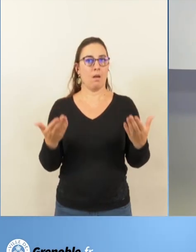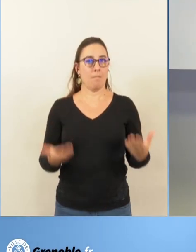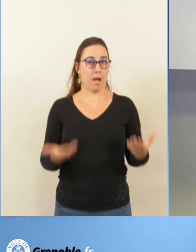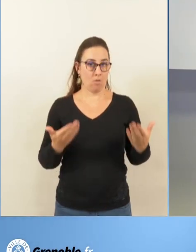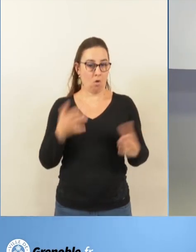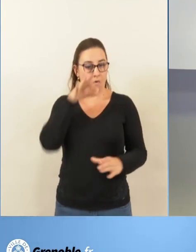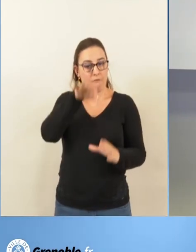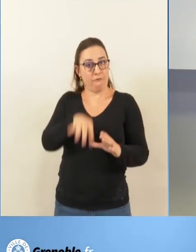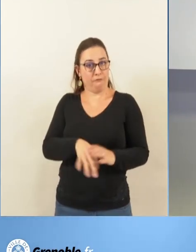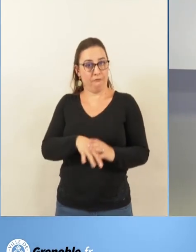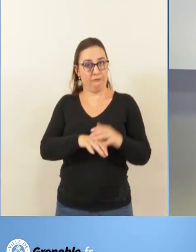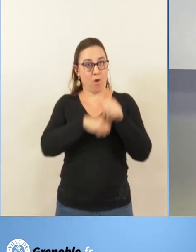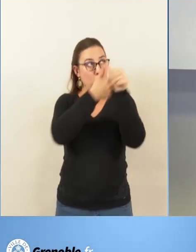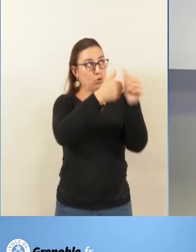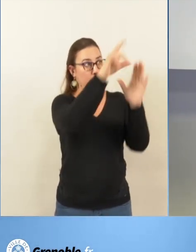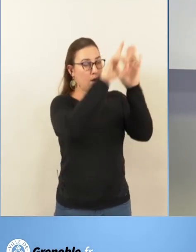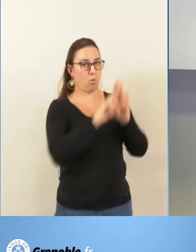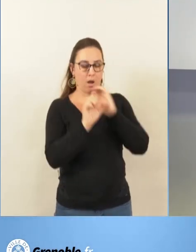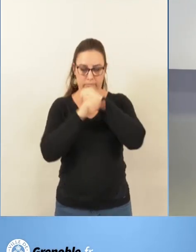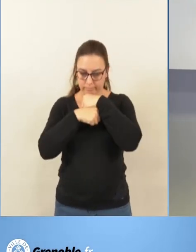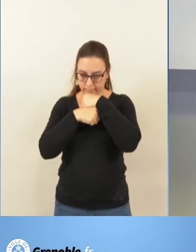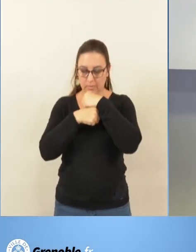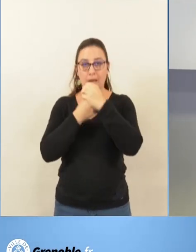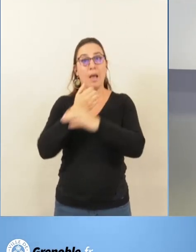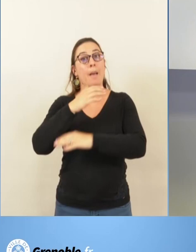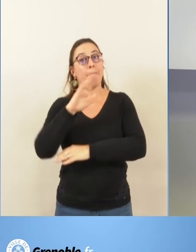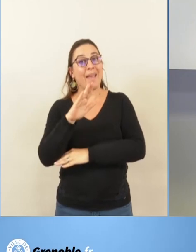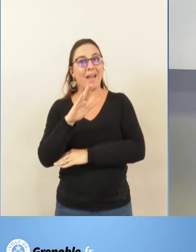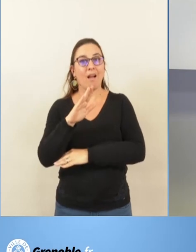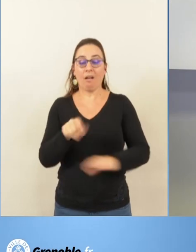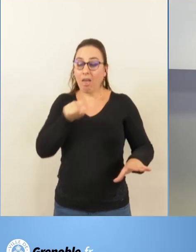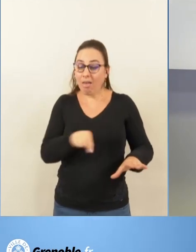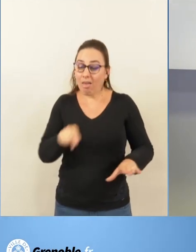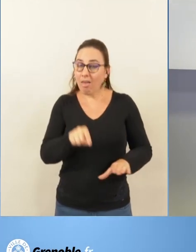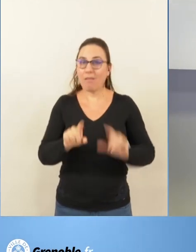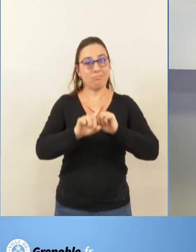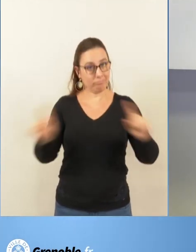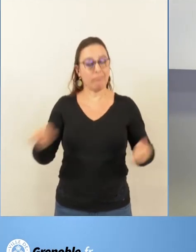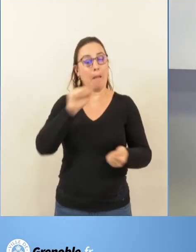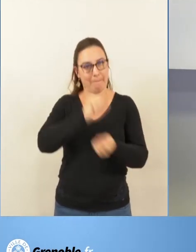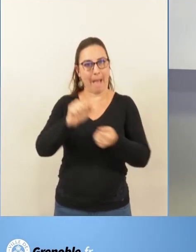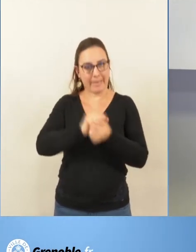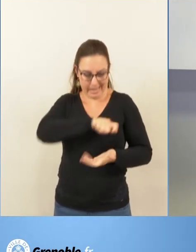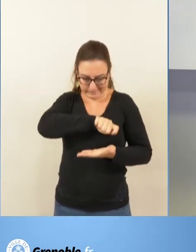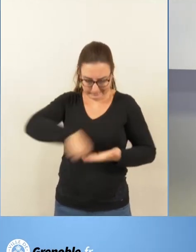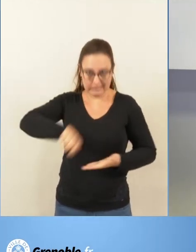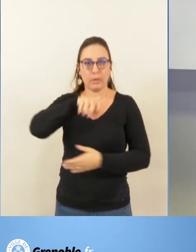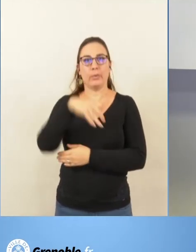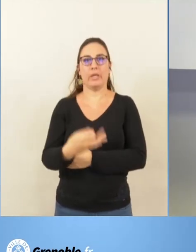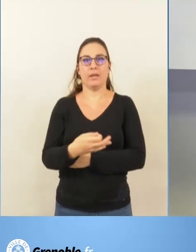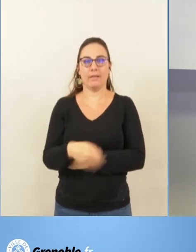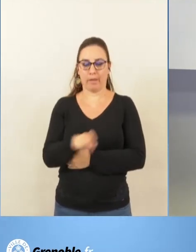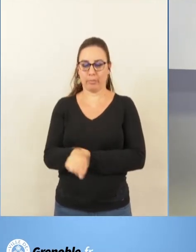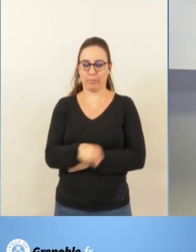scrutin de par la loi aubutin bulletin secret mais c'est un bulletin secret papier nous ne pouvons pas utiliser les appets